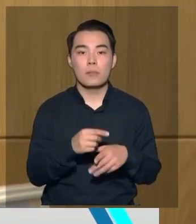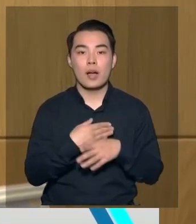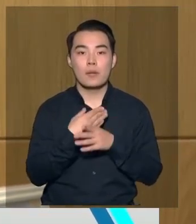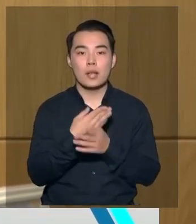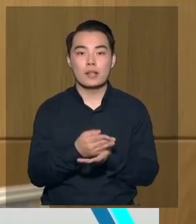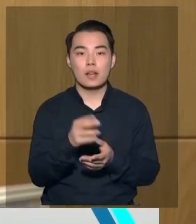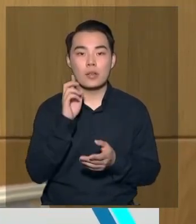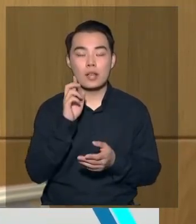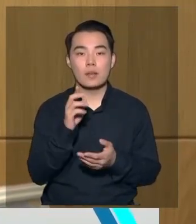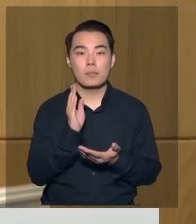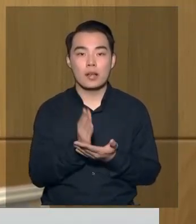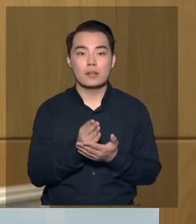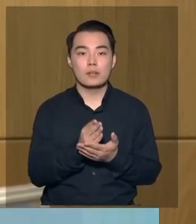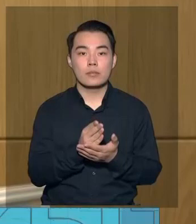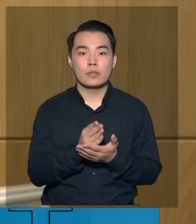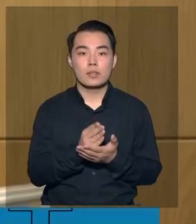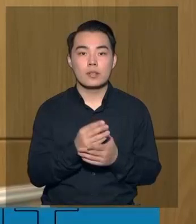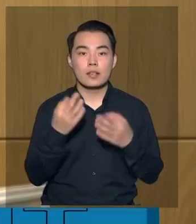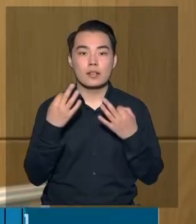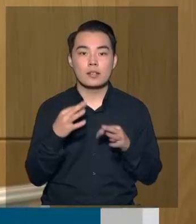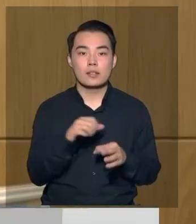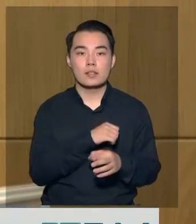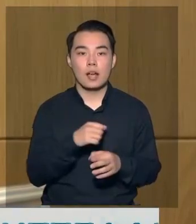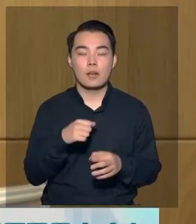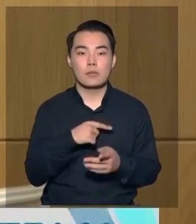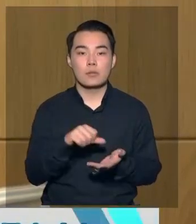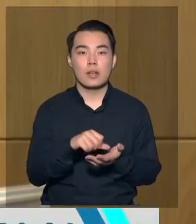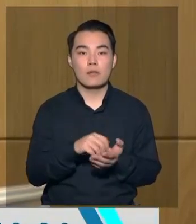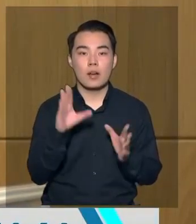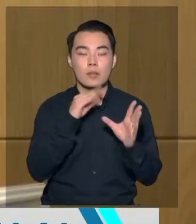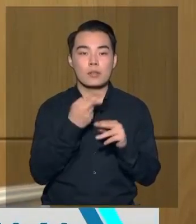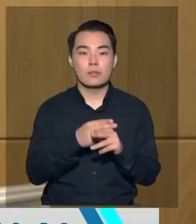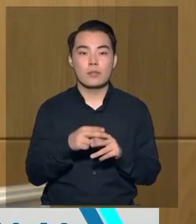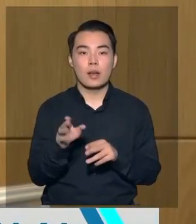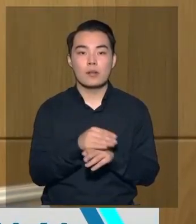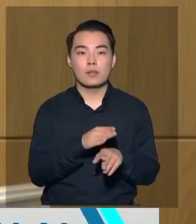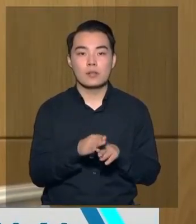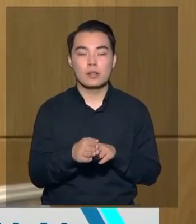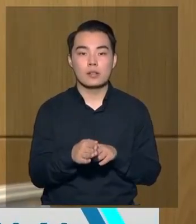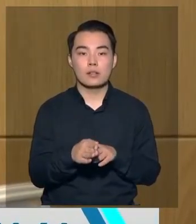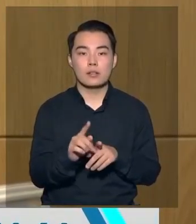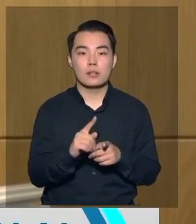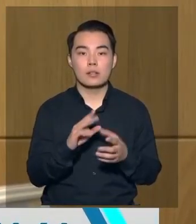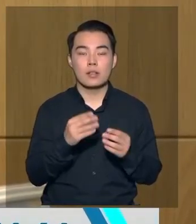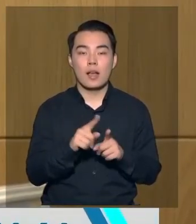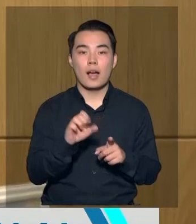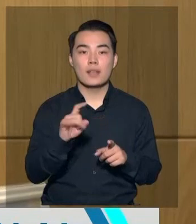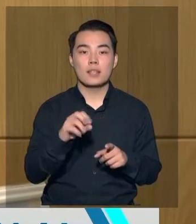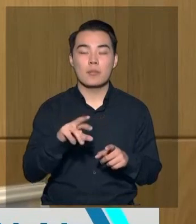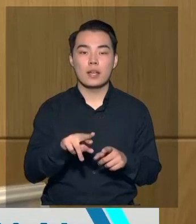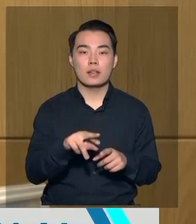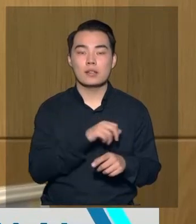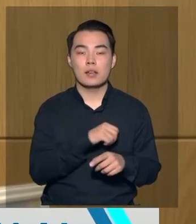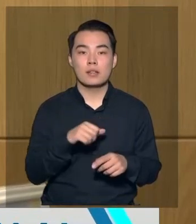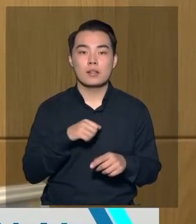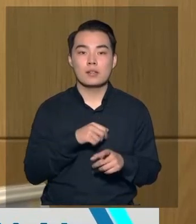мырза. Тәуелсіз мемлекеттер достастығына қатысушы мемлекеттердің парламент аралық ассамблеясынан